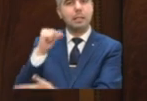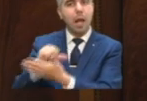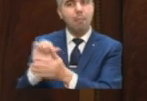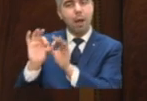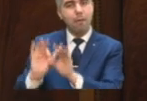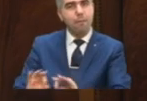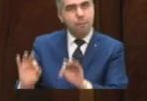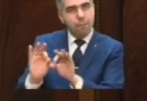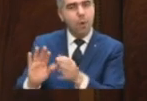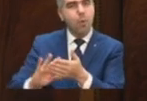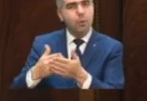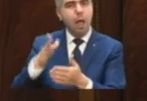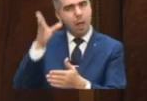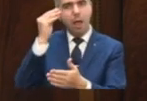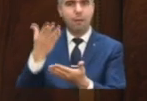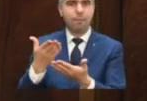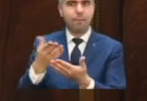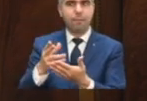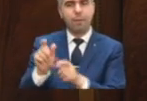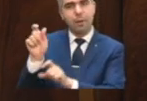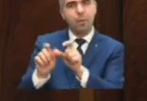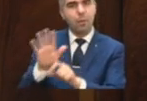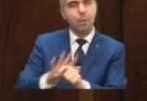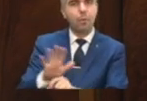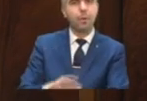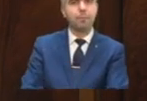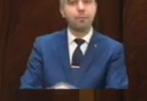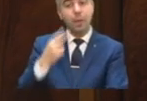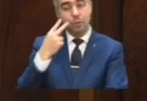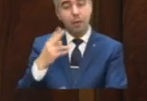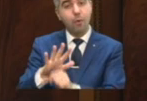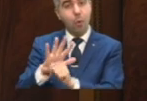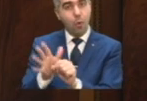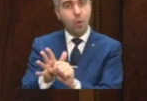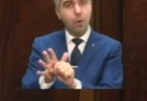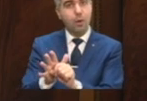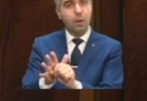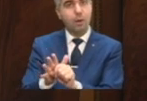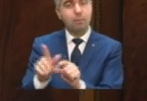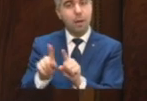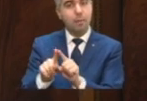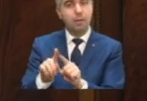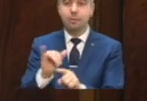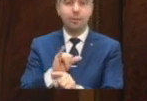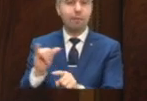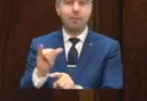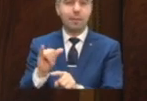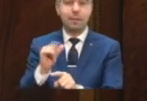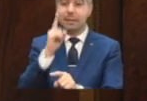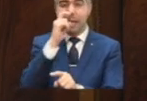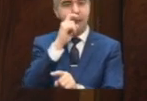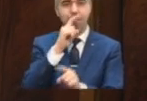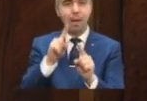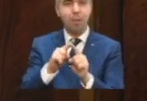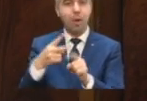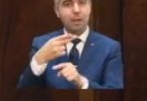وكذا، راكم عارفين كل هادشي كله، تبين لهم في هذه الجائحه انه ماشي في صالحهم ما يكونوش في القطاع